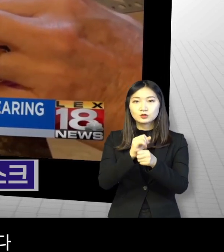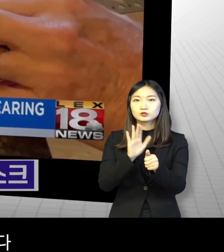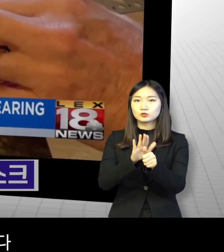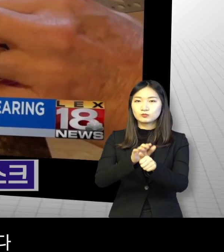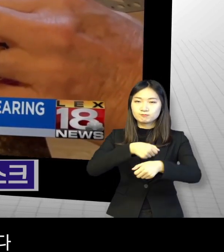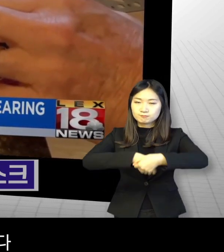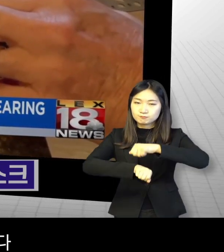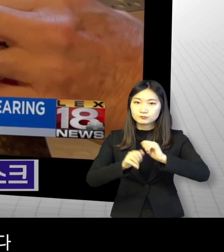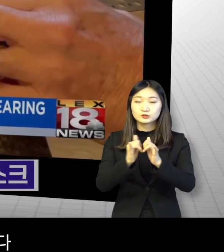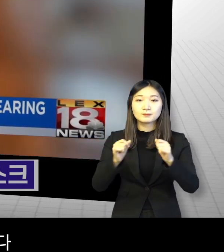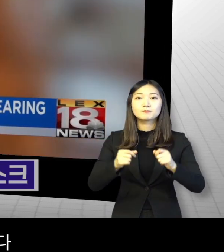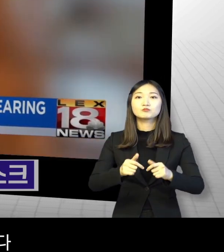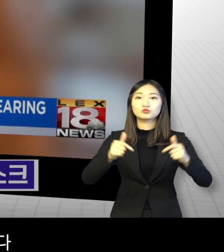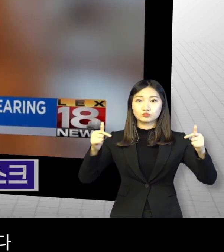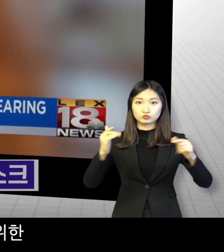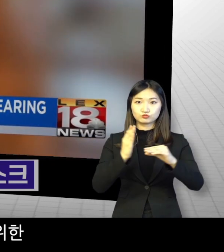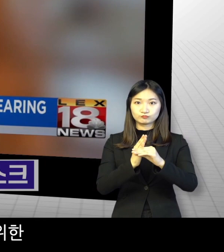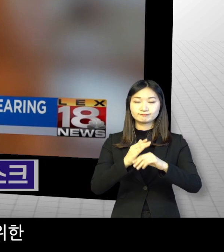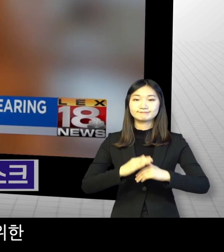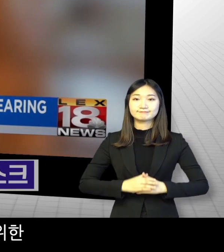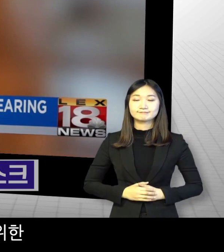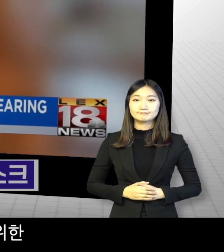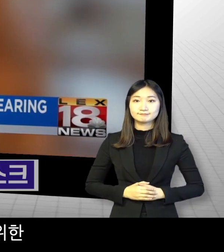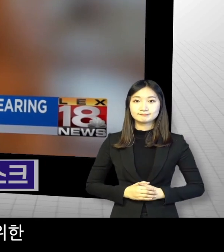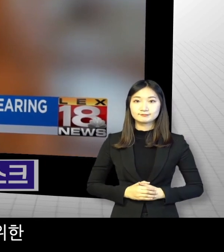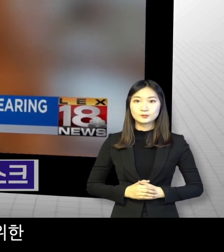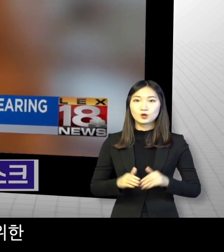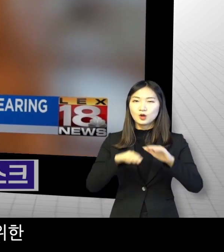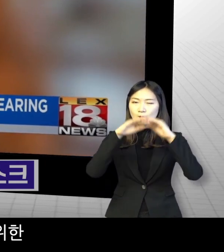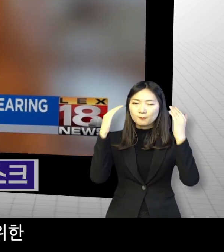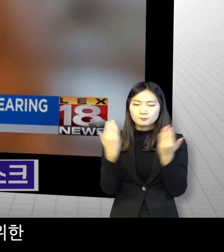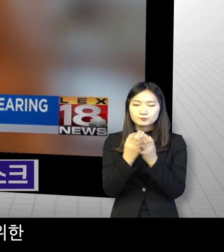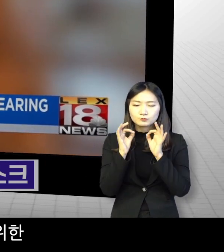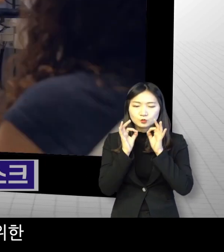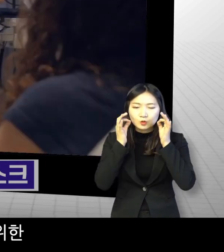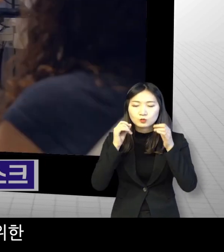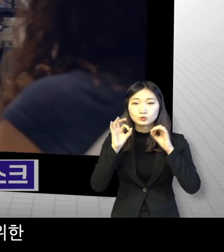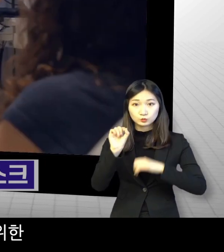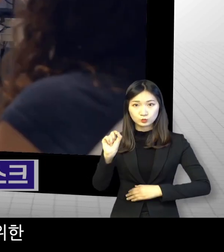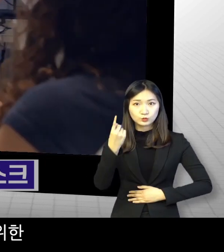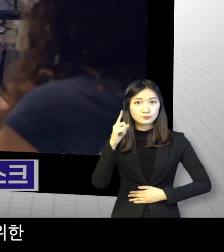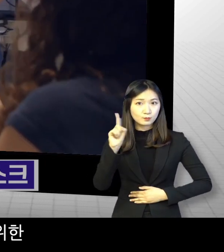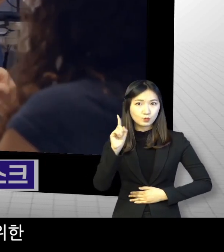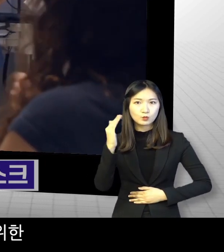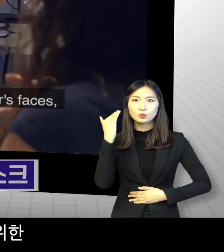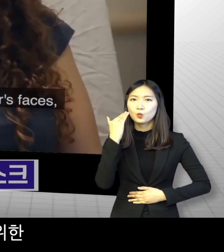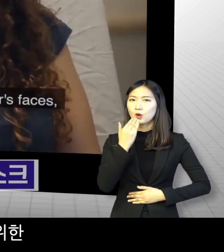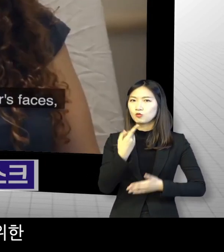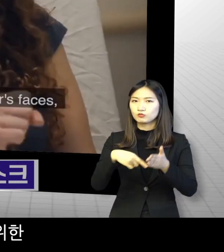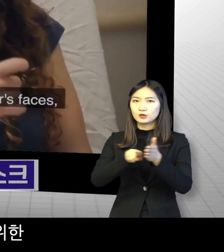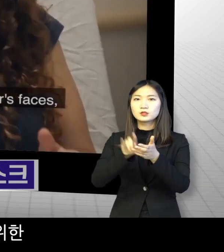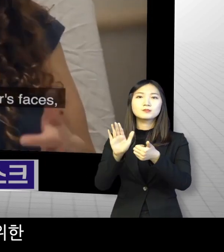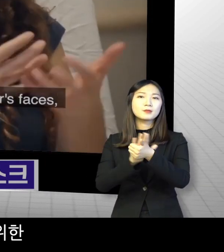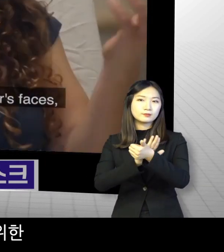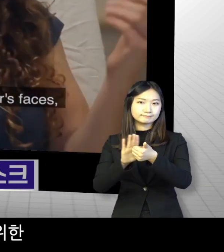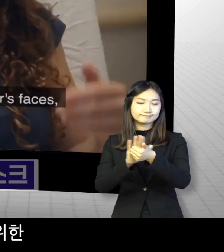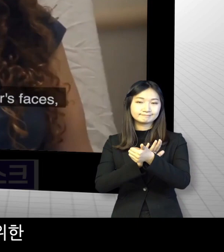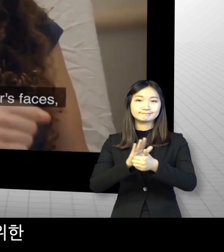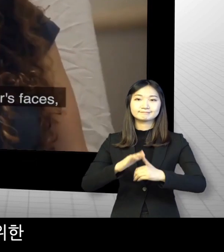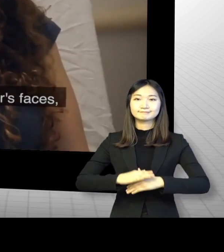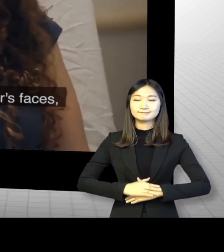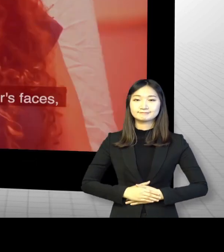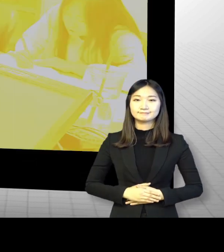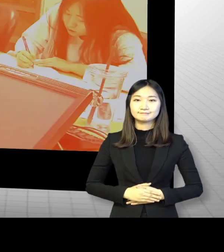사람들도 생겨났습니다. 이들의 이런 모든 노력은 청각장애인을 위한 배려의 마음에서 비롯된